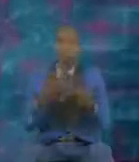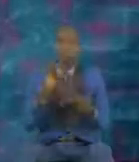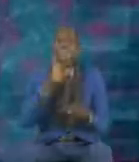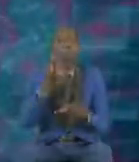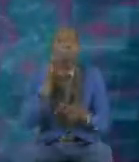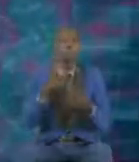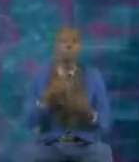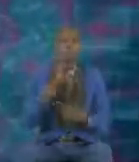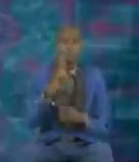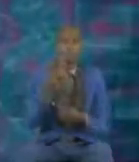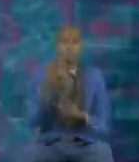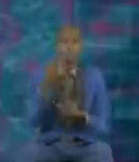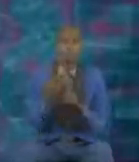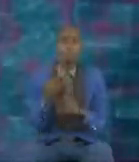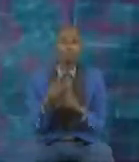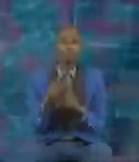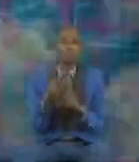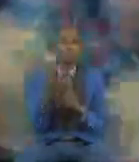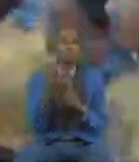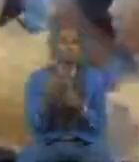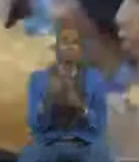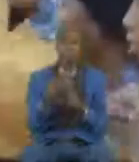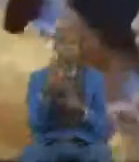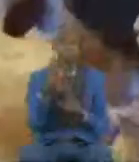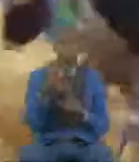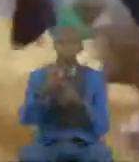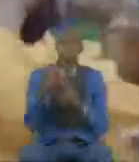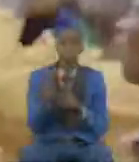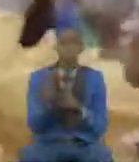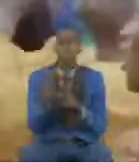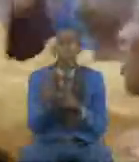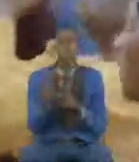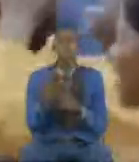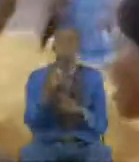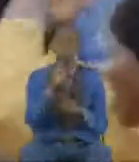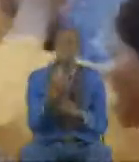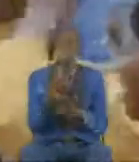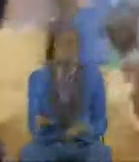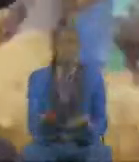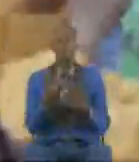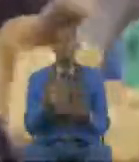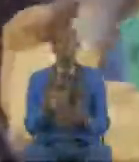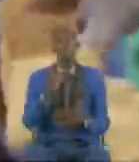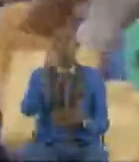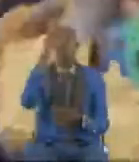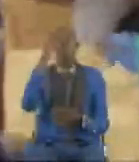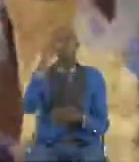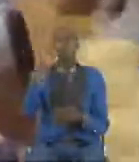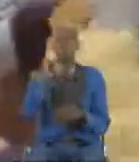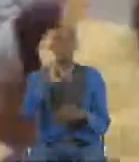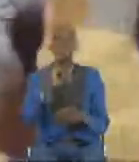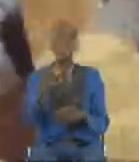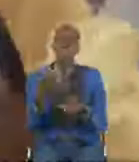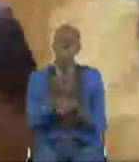la parole, t'élève et